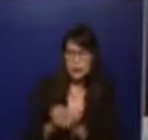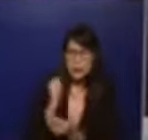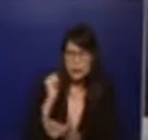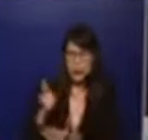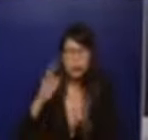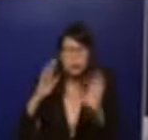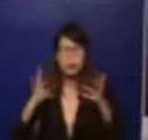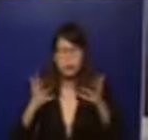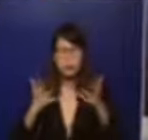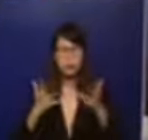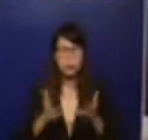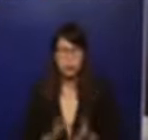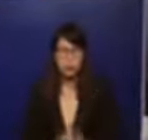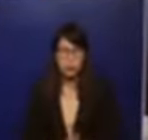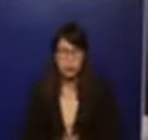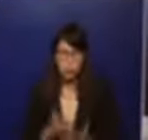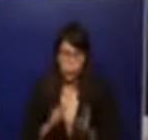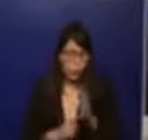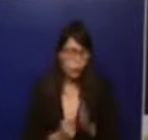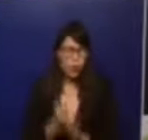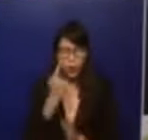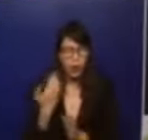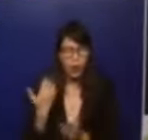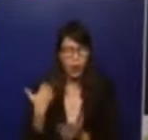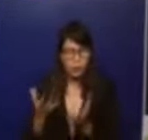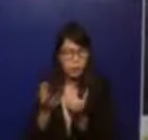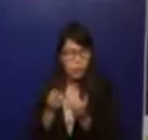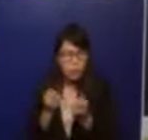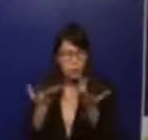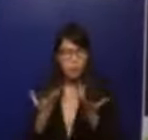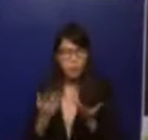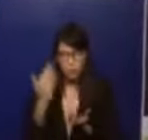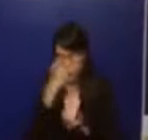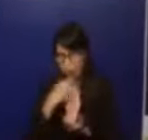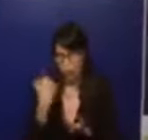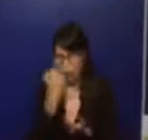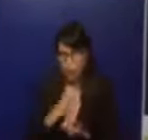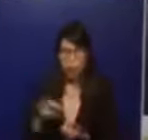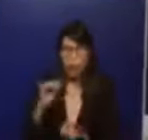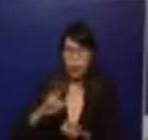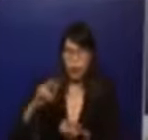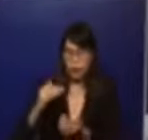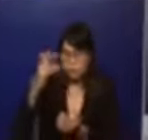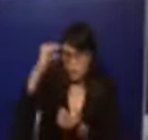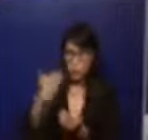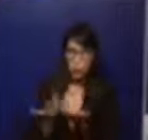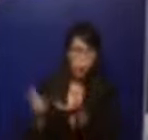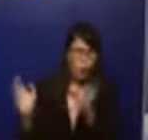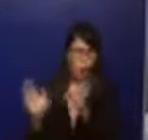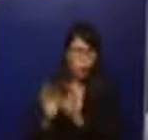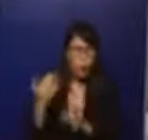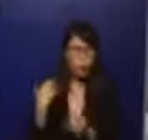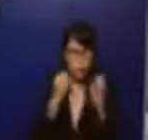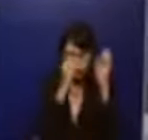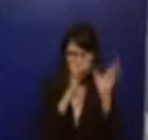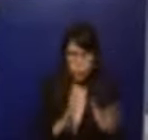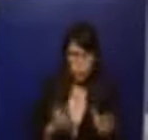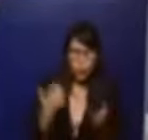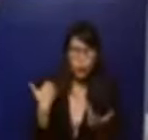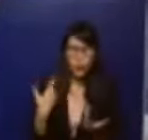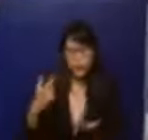ที่จริงแล้วมันไม่ควรจะรับตั้งแต่แรกแล้วนะคะใครมีญาติพี่น้องเป็นข้าราชการเป็นครูเป็นอัยการเป็น